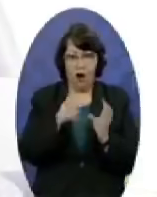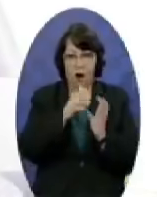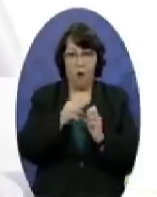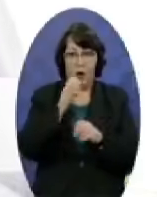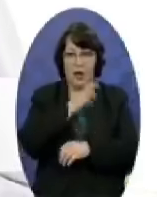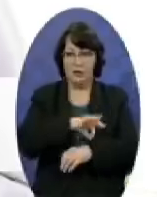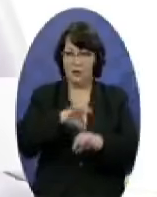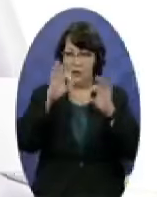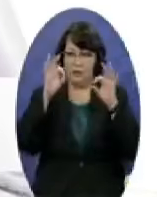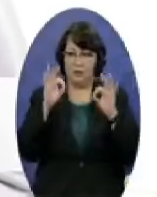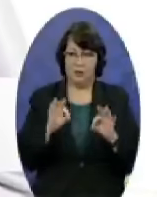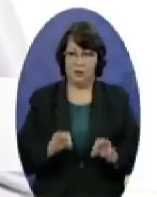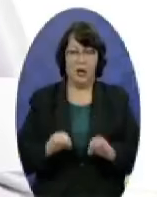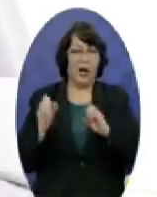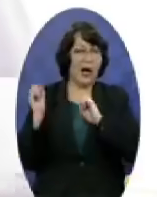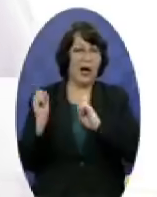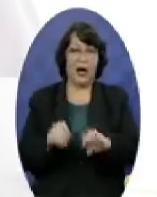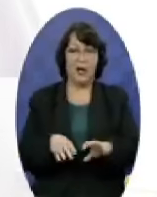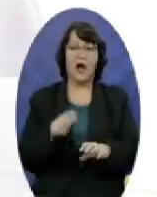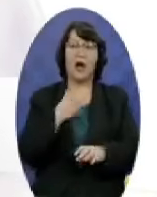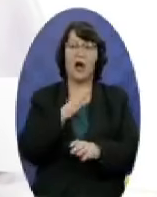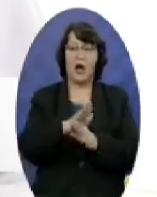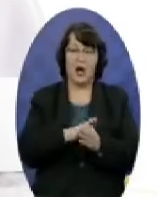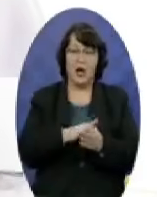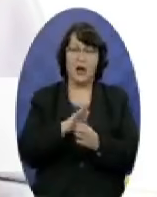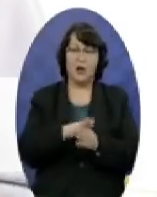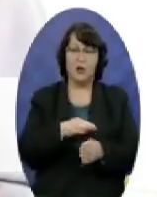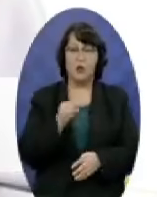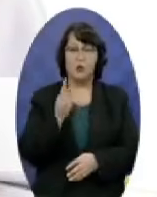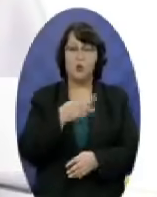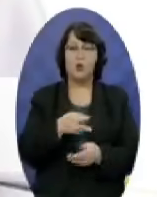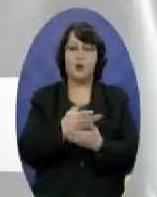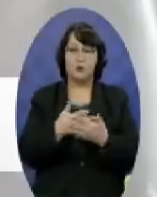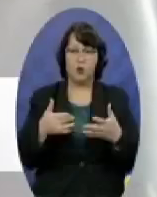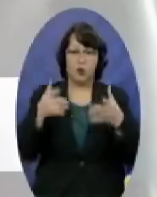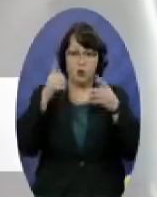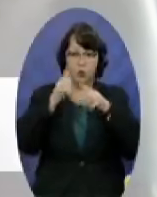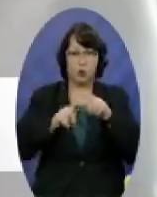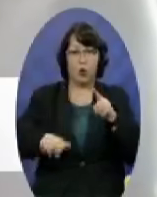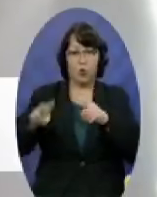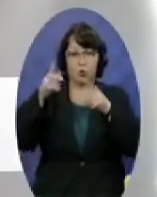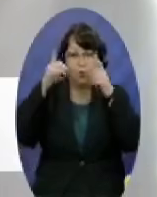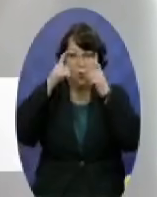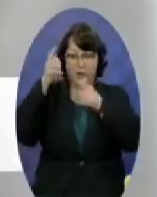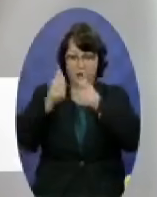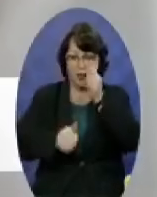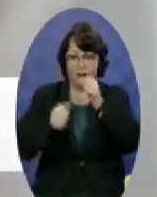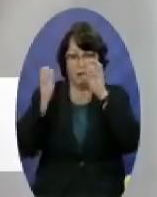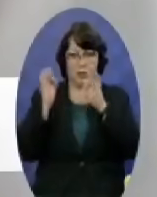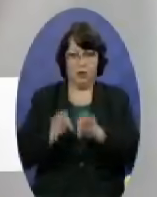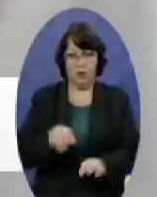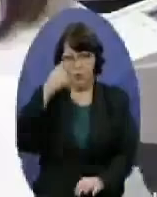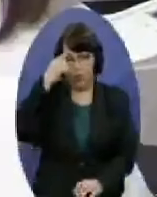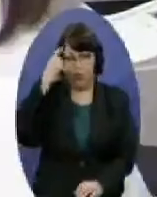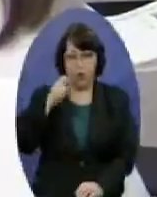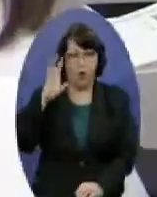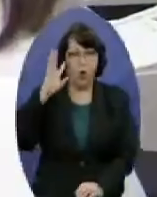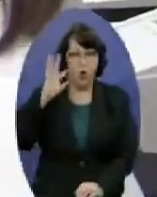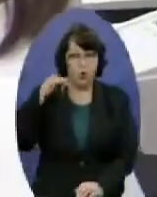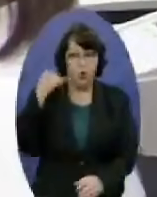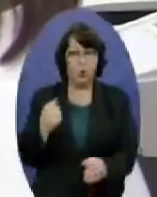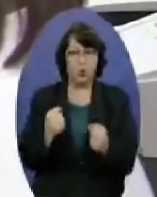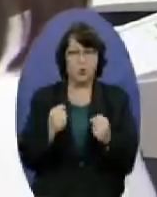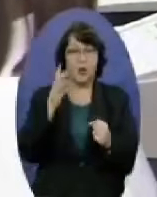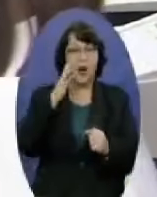байж байгаа хаягдж байгаа түүх юм. Бид хөдөө орон нутгийн хөвгрөөс ахаа болчиход байна шүү дээ. Монгол хүний оюуны чадамж эрдэм мэдлэгийг олон улс